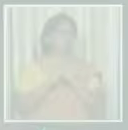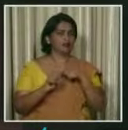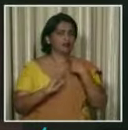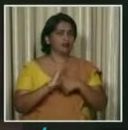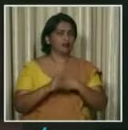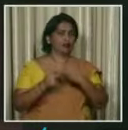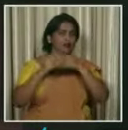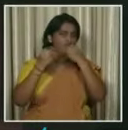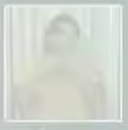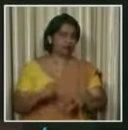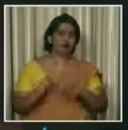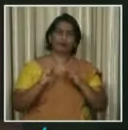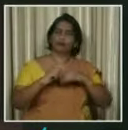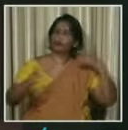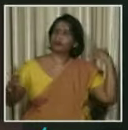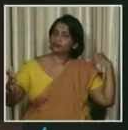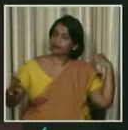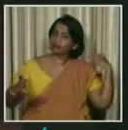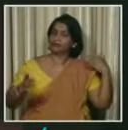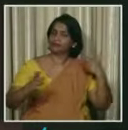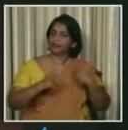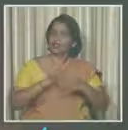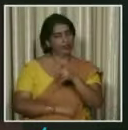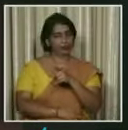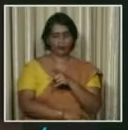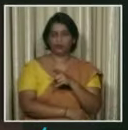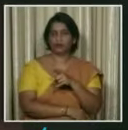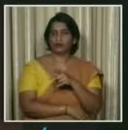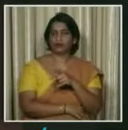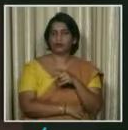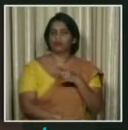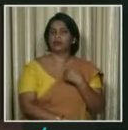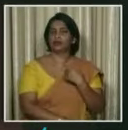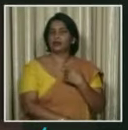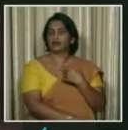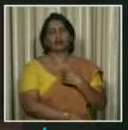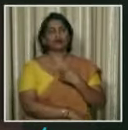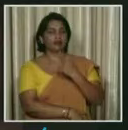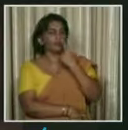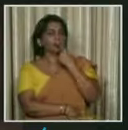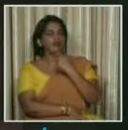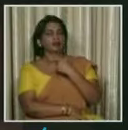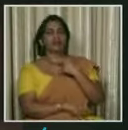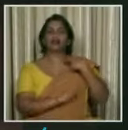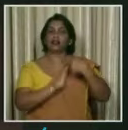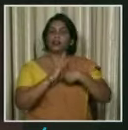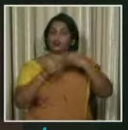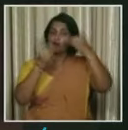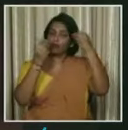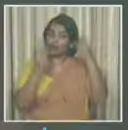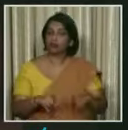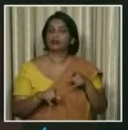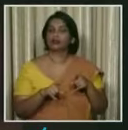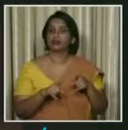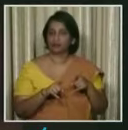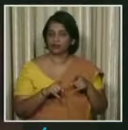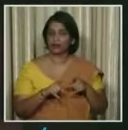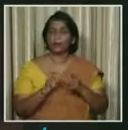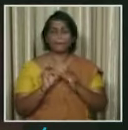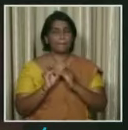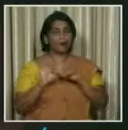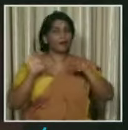විපතට පත් වුණු කාලේ ඉඳලම සම්පූර්ණ කතාවක් කියාගෙන ගියා. දැන් මට ඔබතුමා කියන්නකෝ රට විපතට පත් කරන